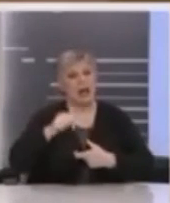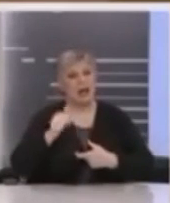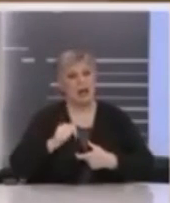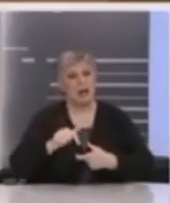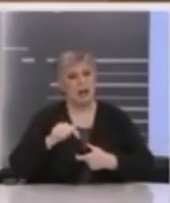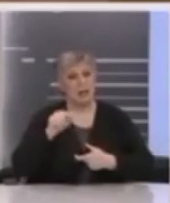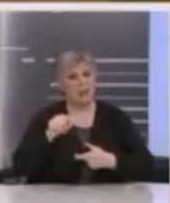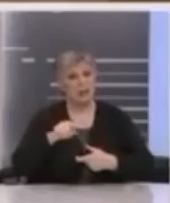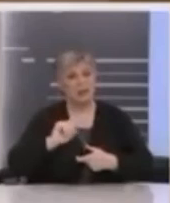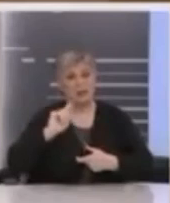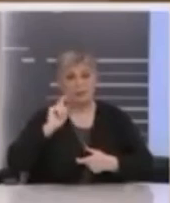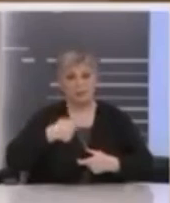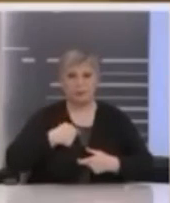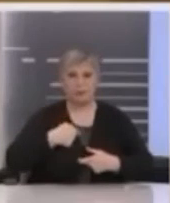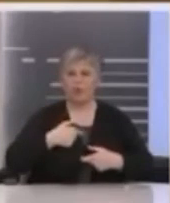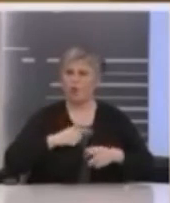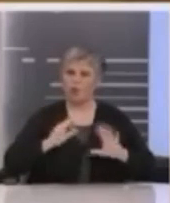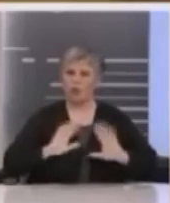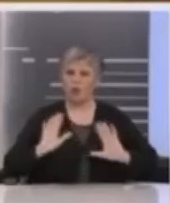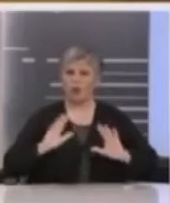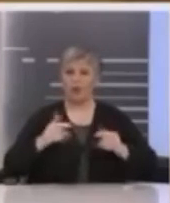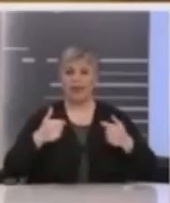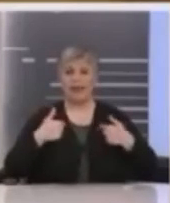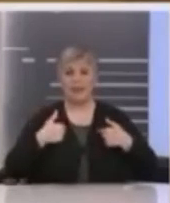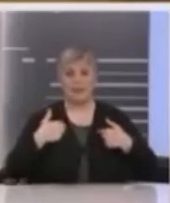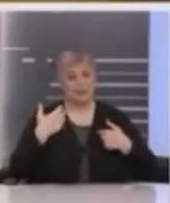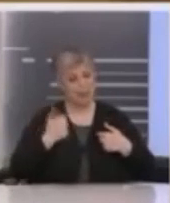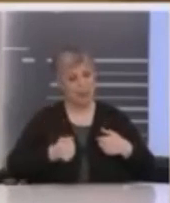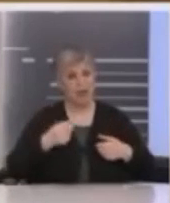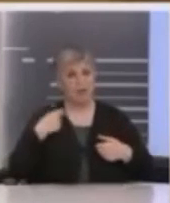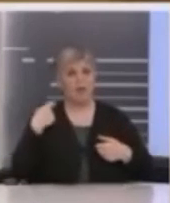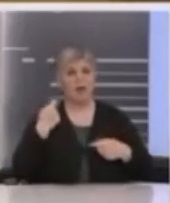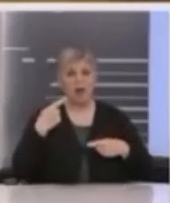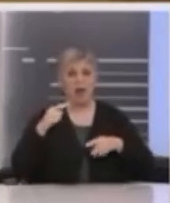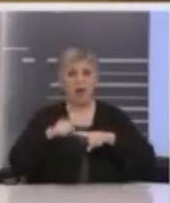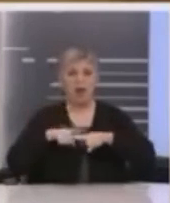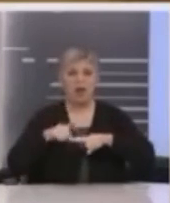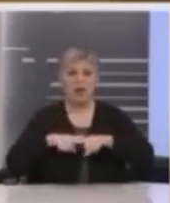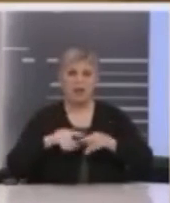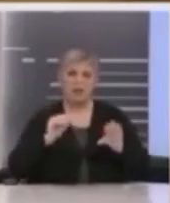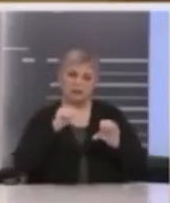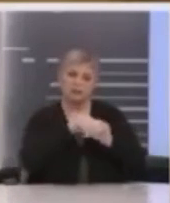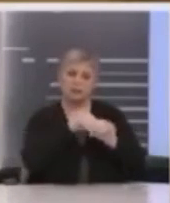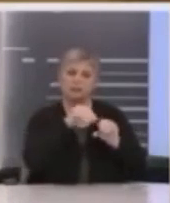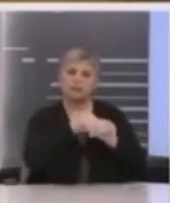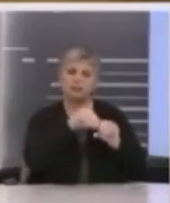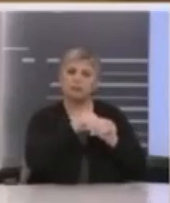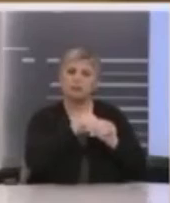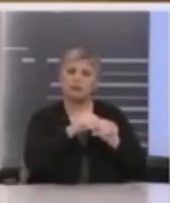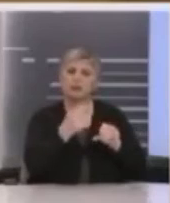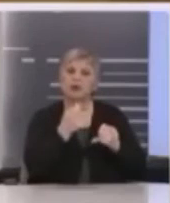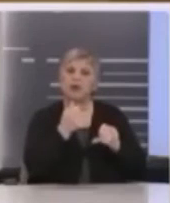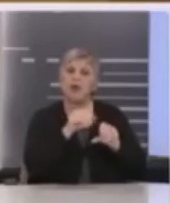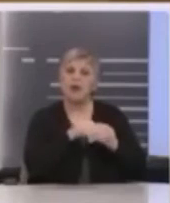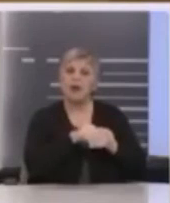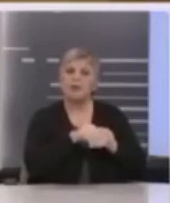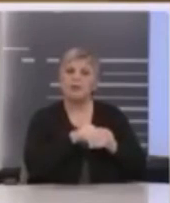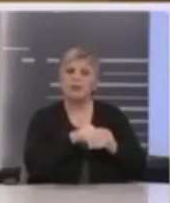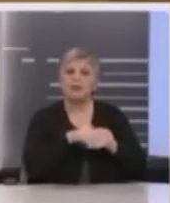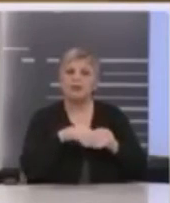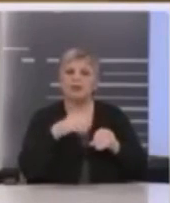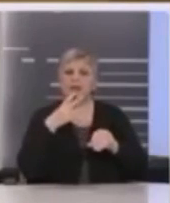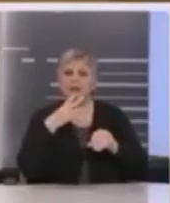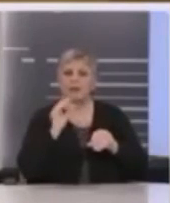μια εθνική προληπτική γραμμή, ένα εθνικό αποθεματικό. Γιατί συμβαίνει αυτό? Γιατί μας βάζουν